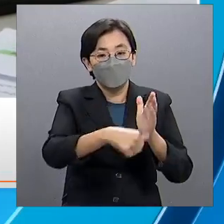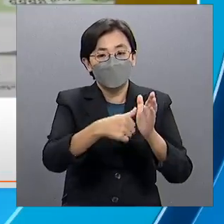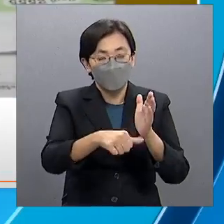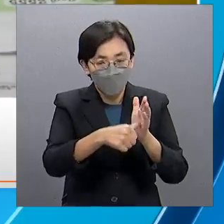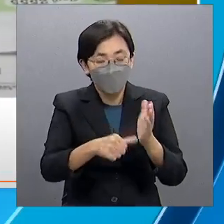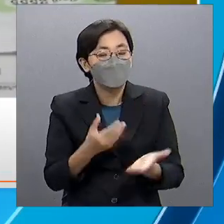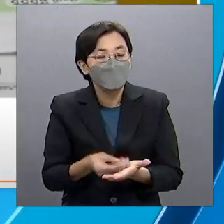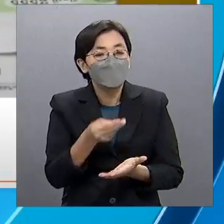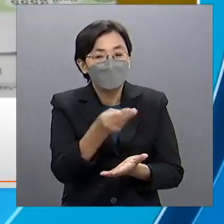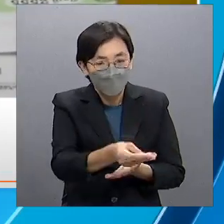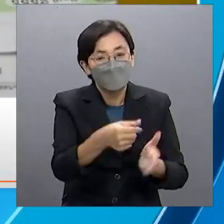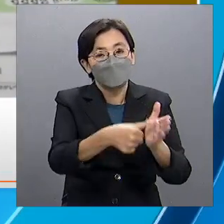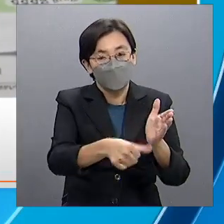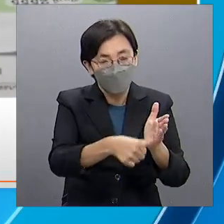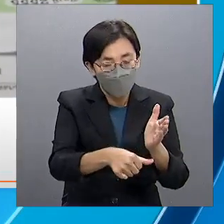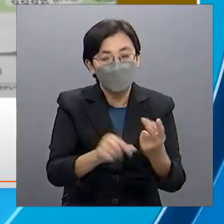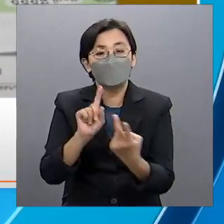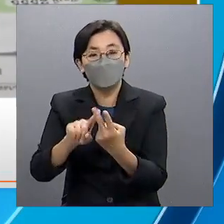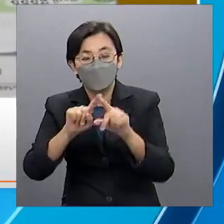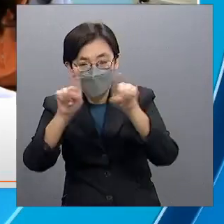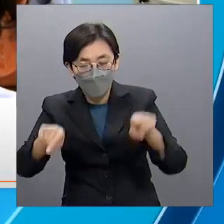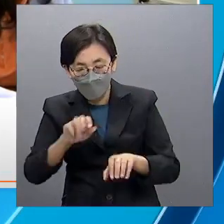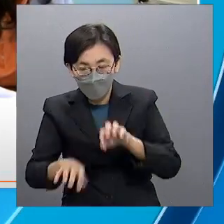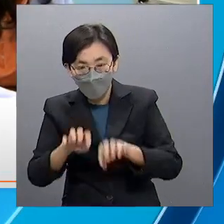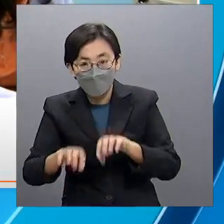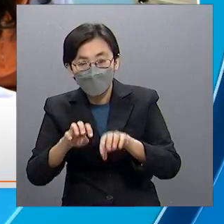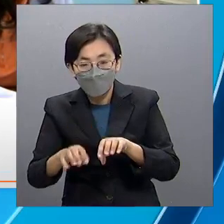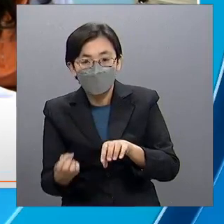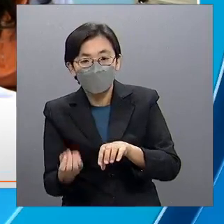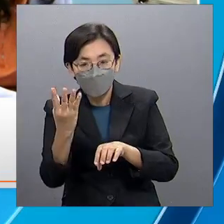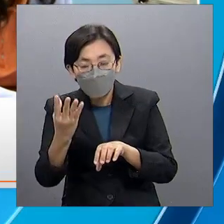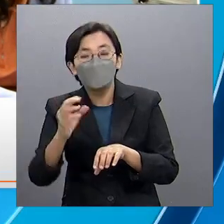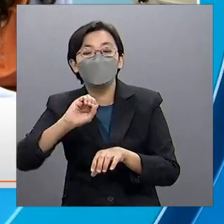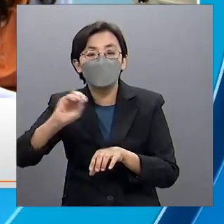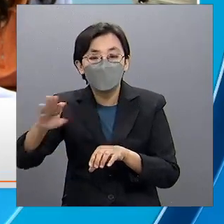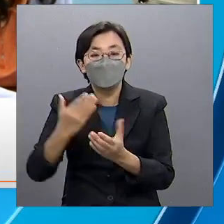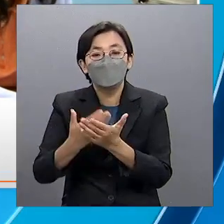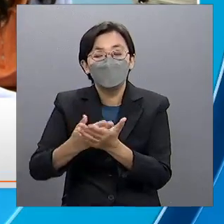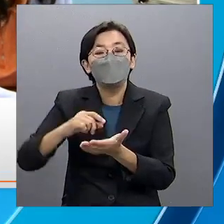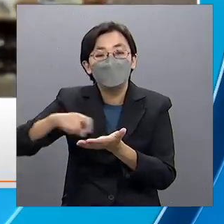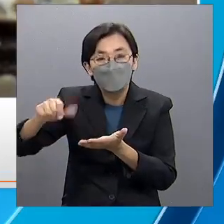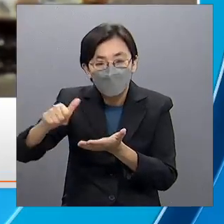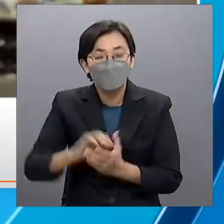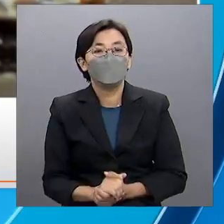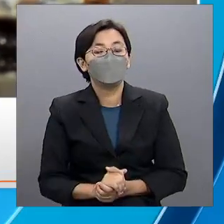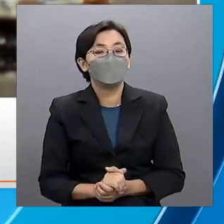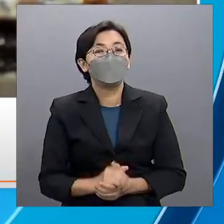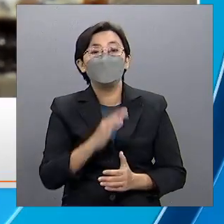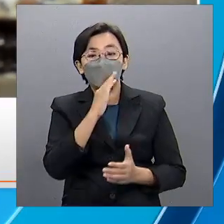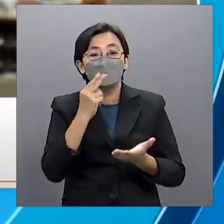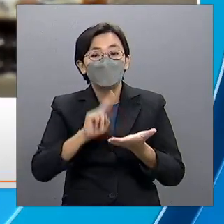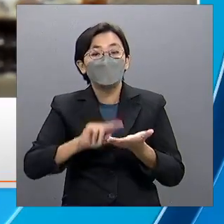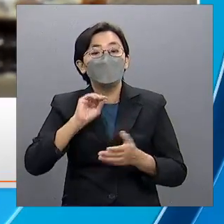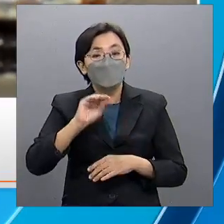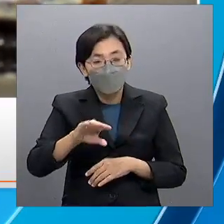คะหรือยื่นแบบออนไลน์แต่กรณีที่กรมสรรพากรมีการส่งหนังสือเนี่ยนะคะจะเรียนให้ทราบว่าจะมีกร